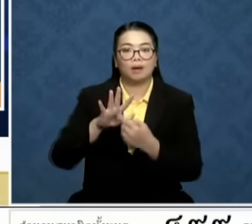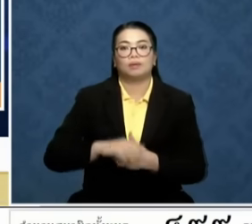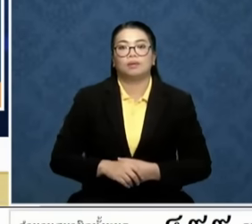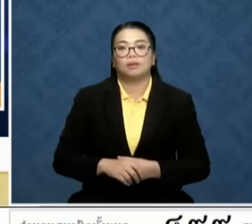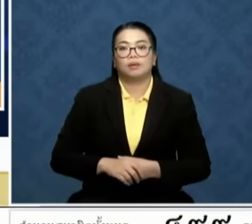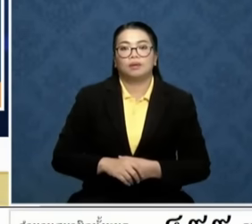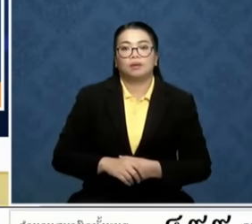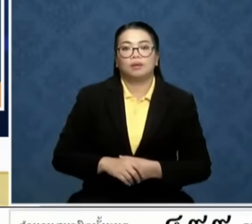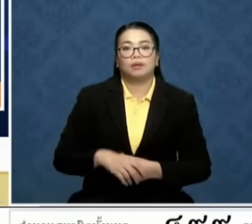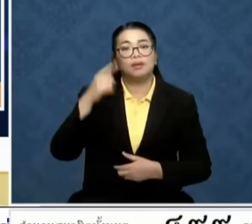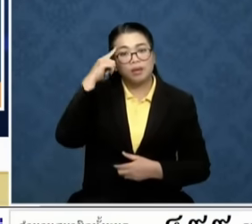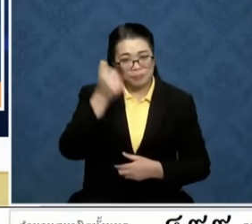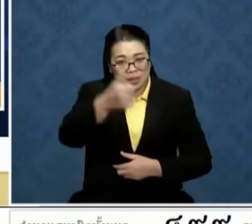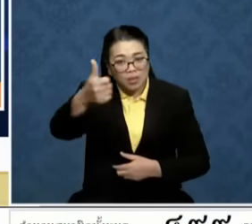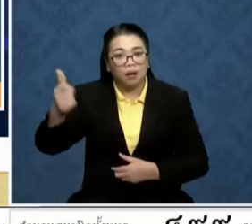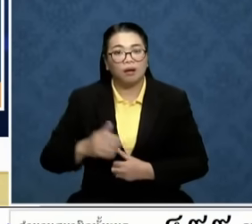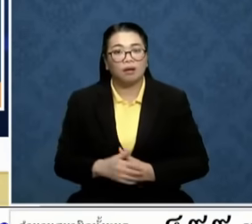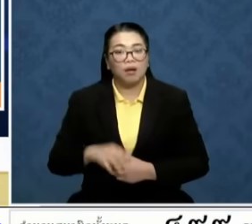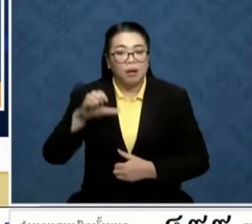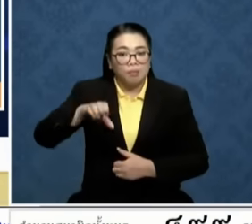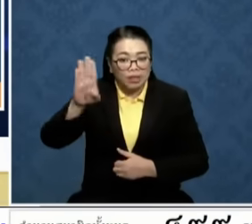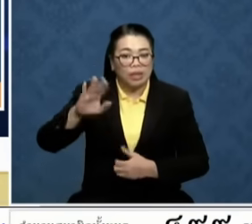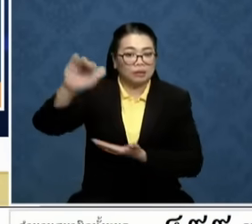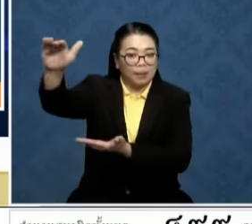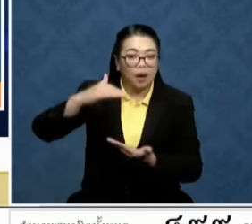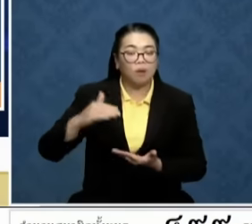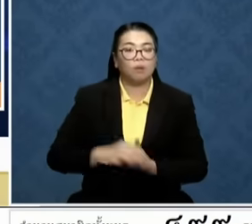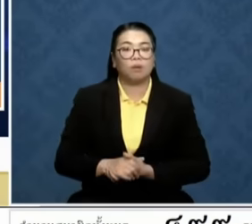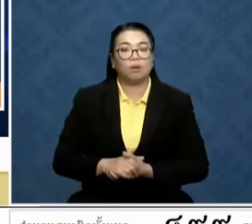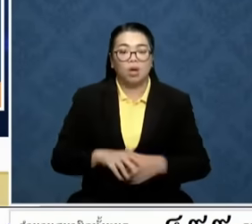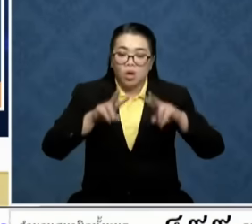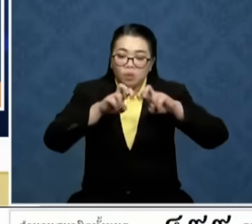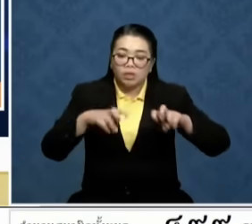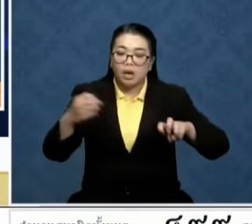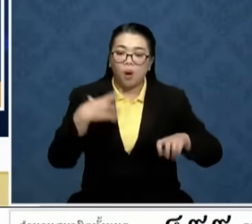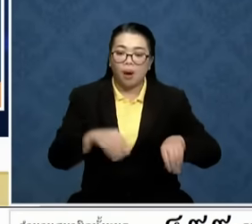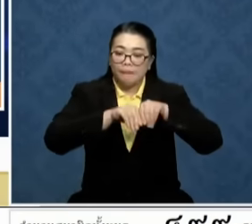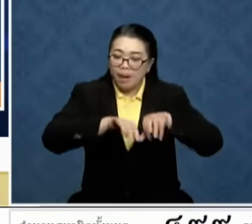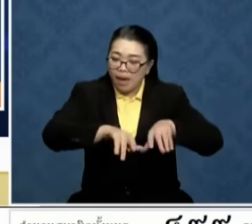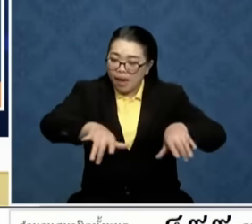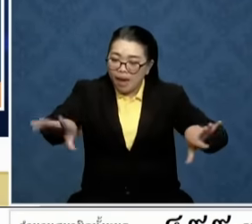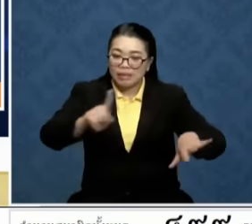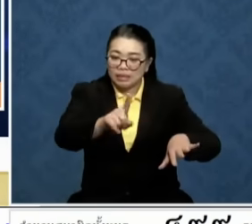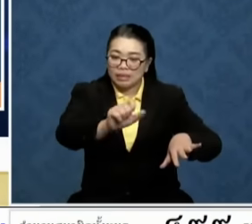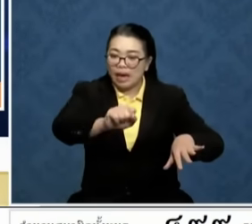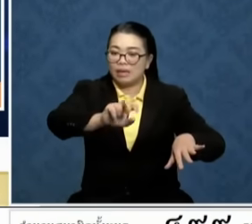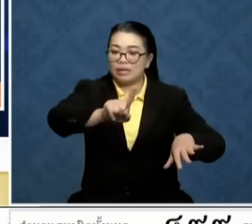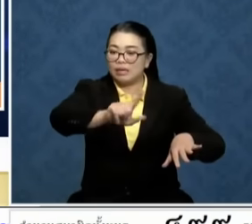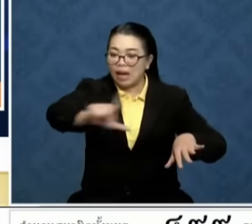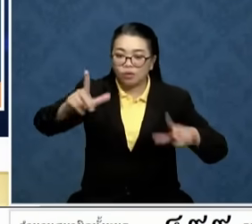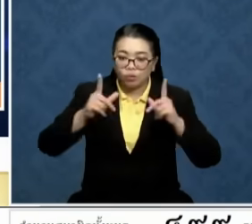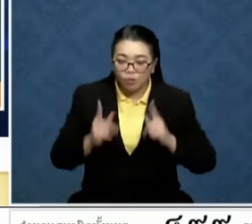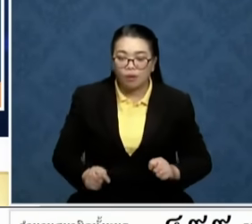มันคิดเป็นอื่นได้จริงๆเหรอท่านประธานงานวิจัยยังบอกอีกว่าไอ้ที่มันระบาดเป็นแสนเป็นหมื่นล้านตัว